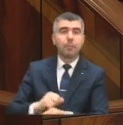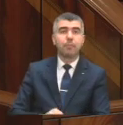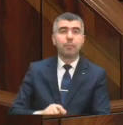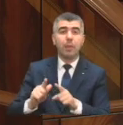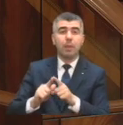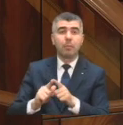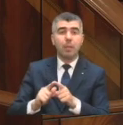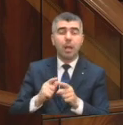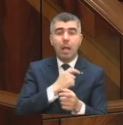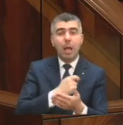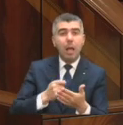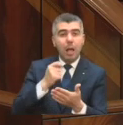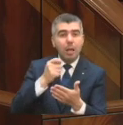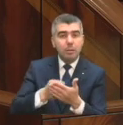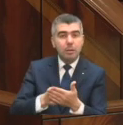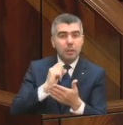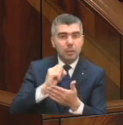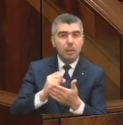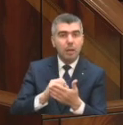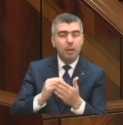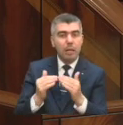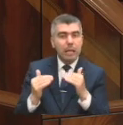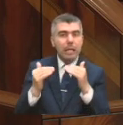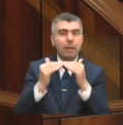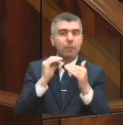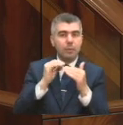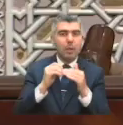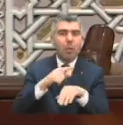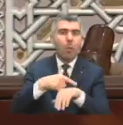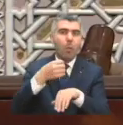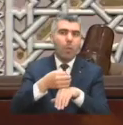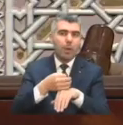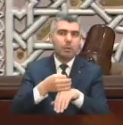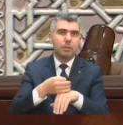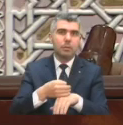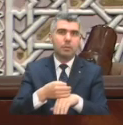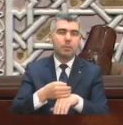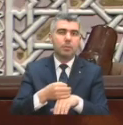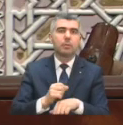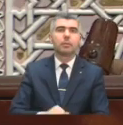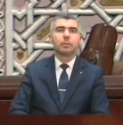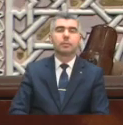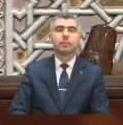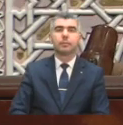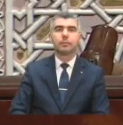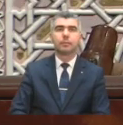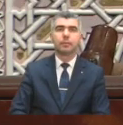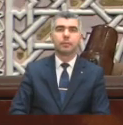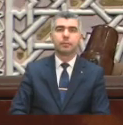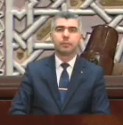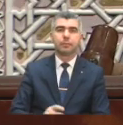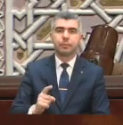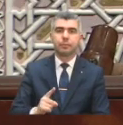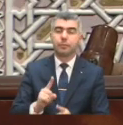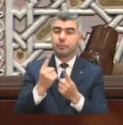وتوفير هذه الشروط المنصفة والعادلة. انتهى التوقيت السيدة النائبة المحترمة، انتهى التوقيت. هل من